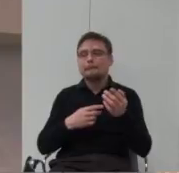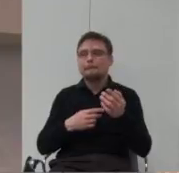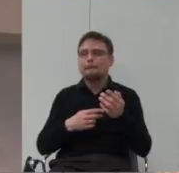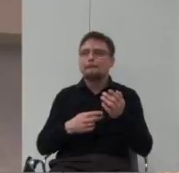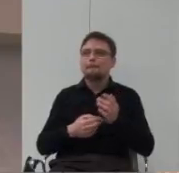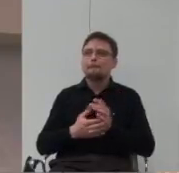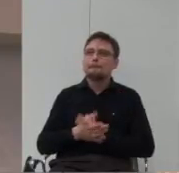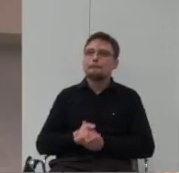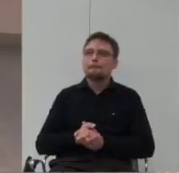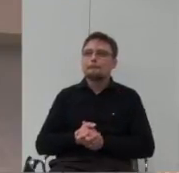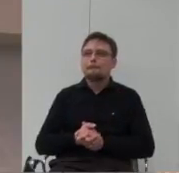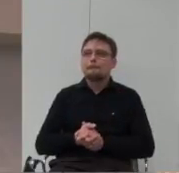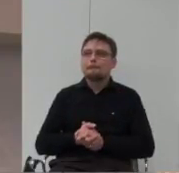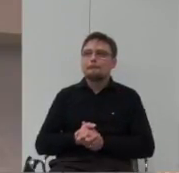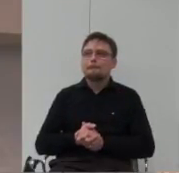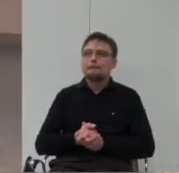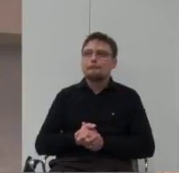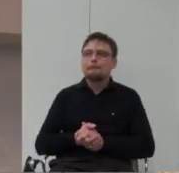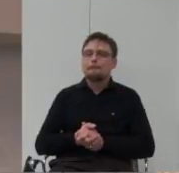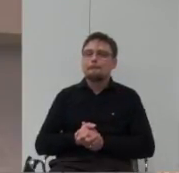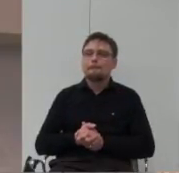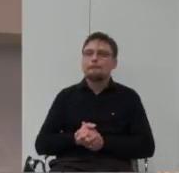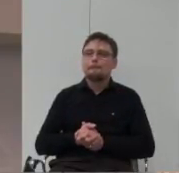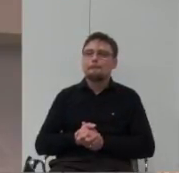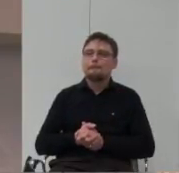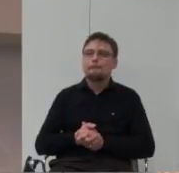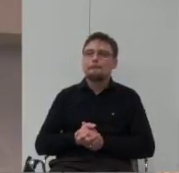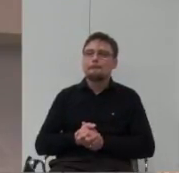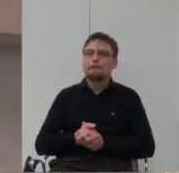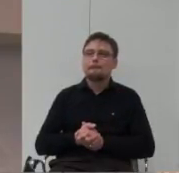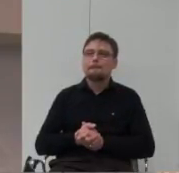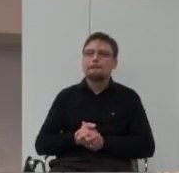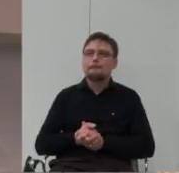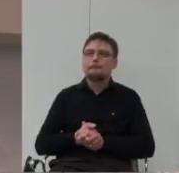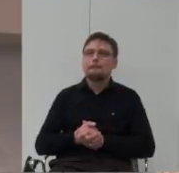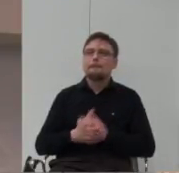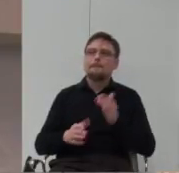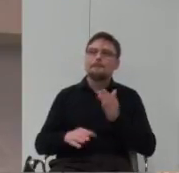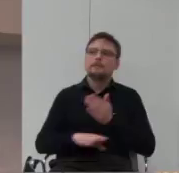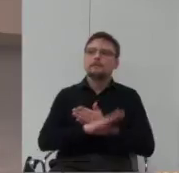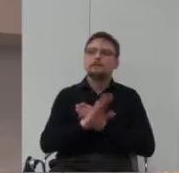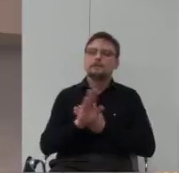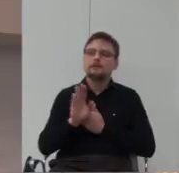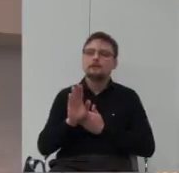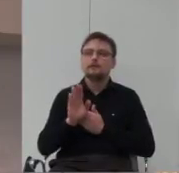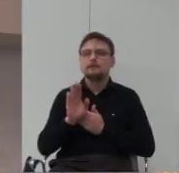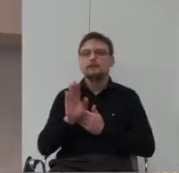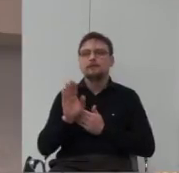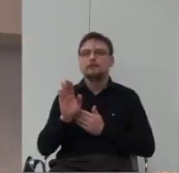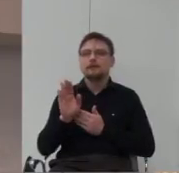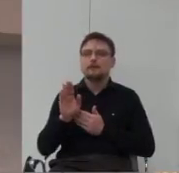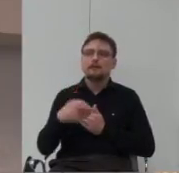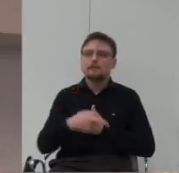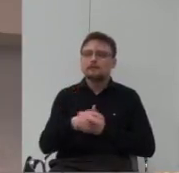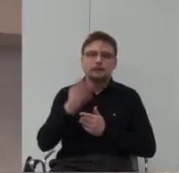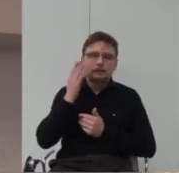reprezentantem takiego, jak tu widzimy, podejścia. To Państwo pewnie znacie ten przykład